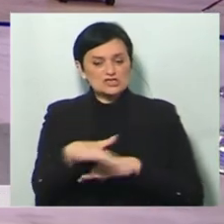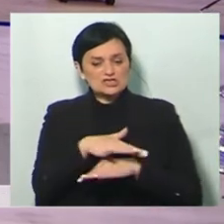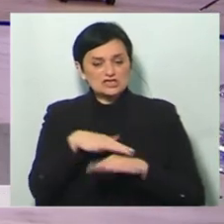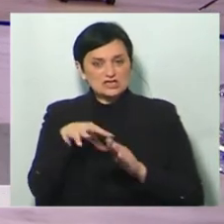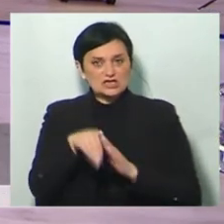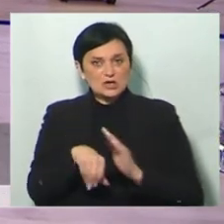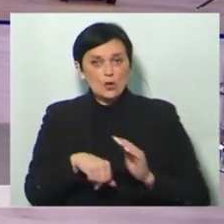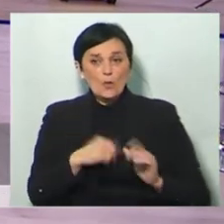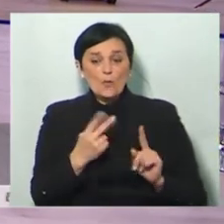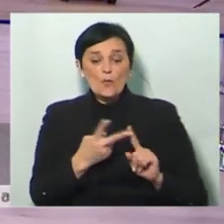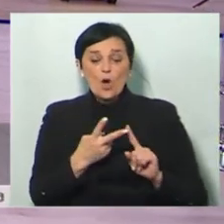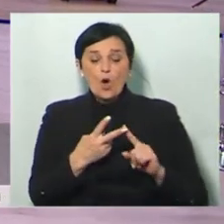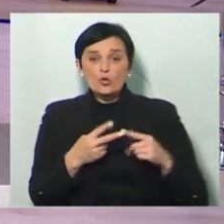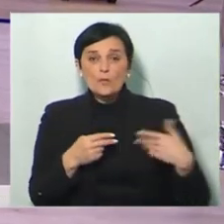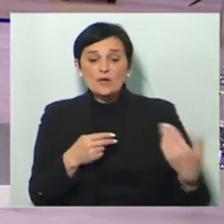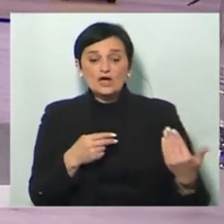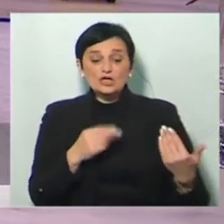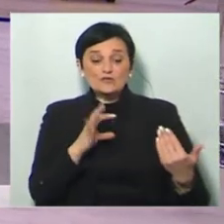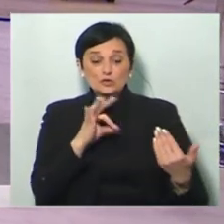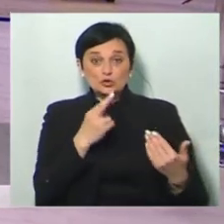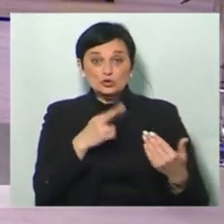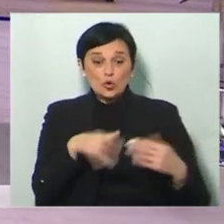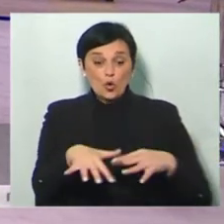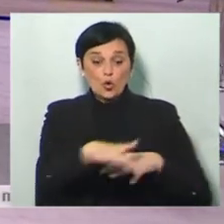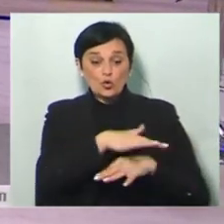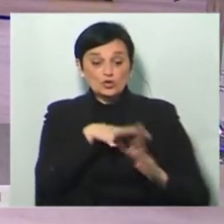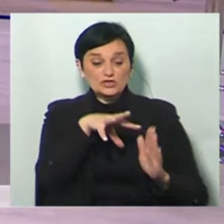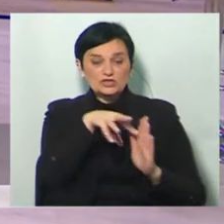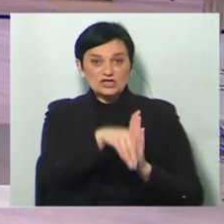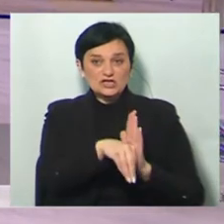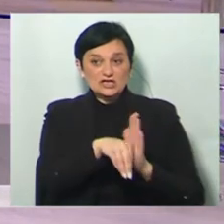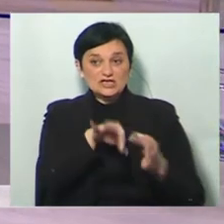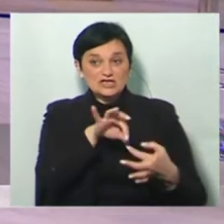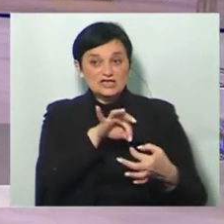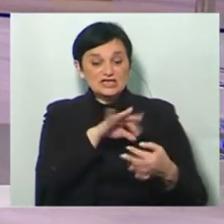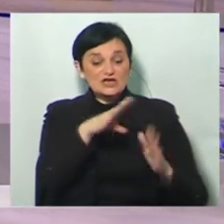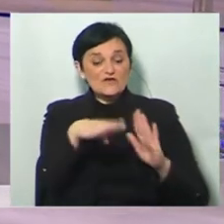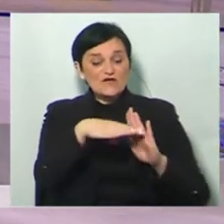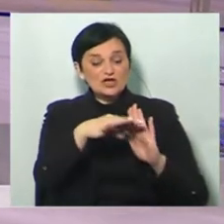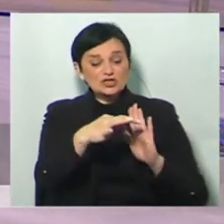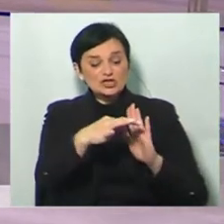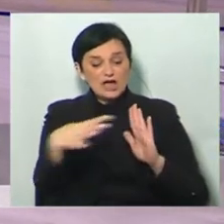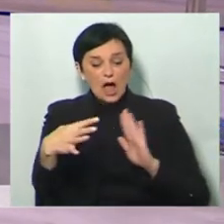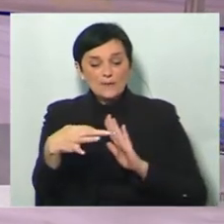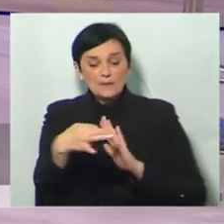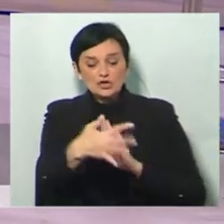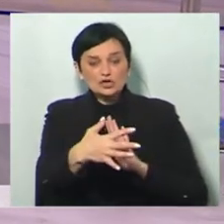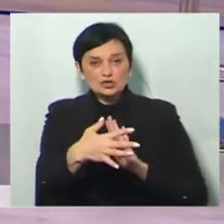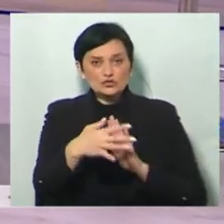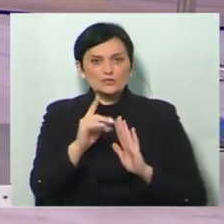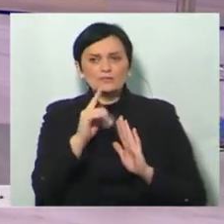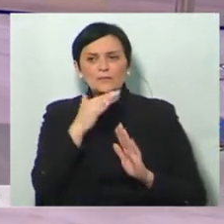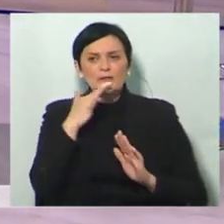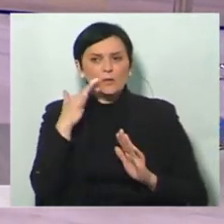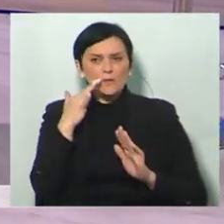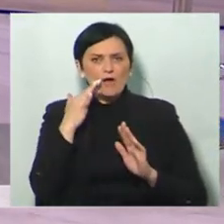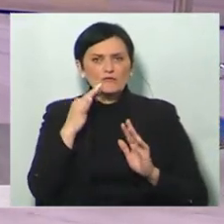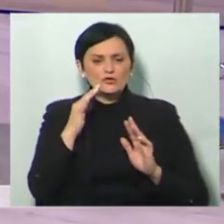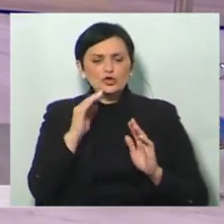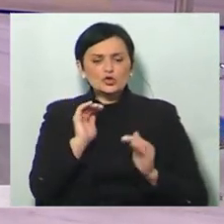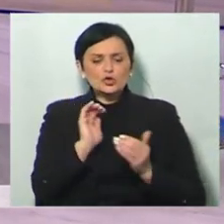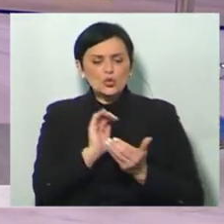და მეორე მხრივ სოციალიზაციის ქვეშ გამიჯნა ერთმანეთისგან. Ეს არის ბევრი